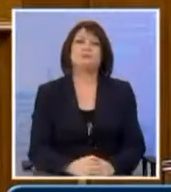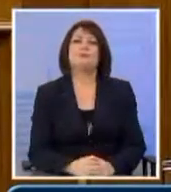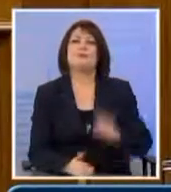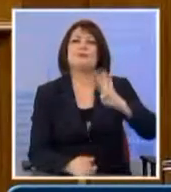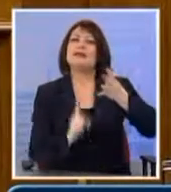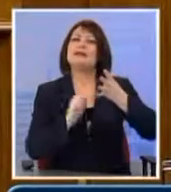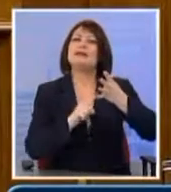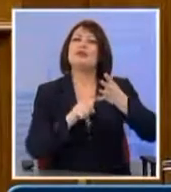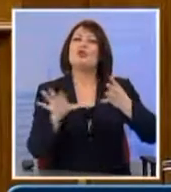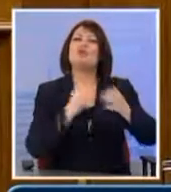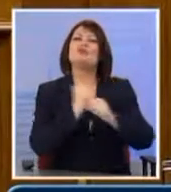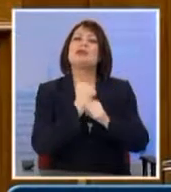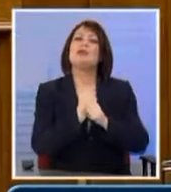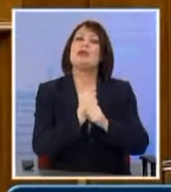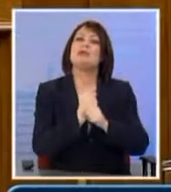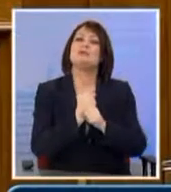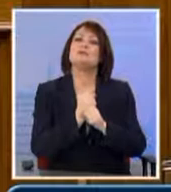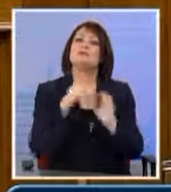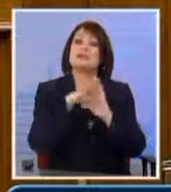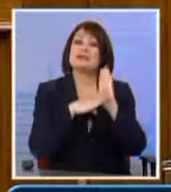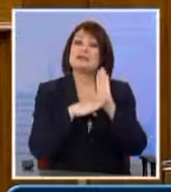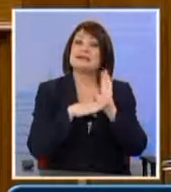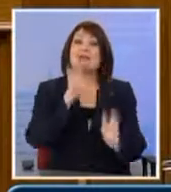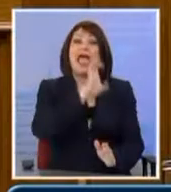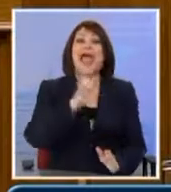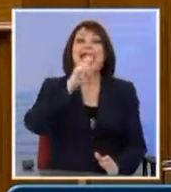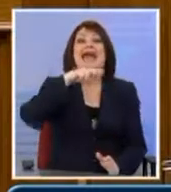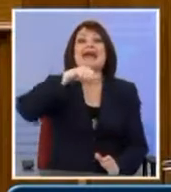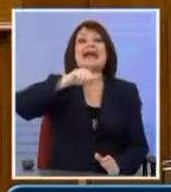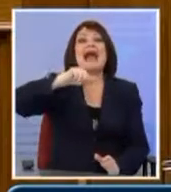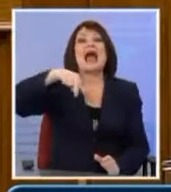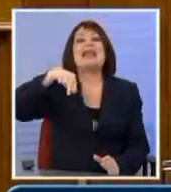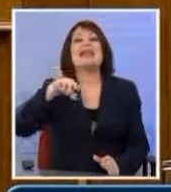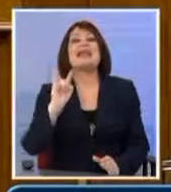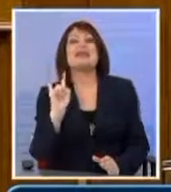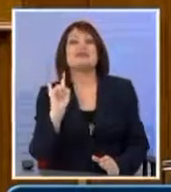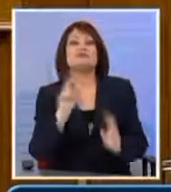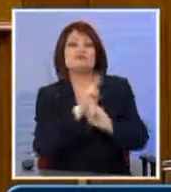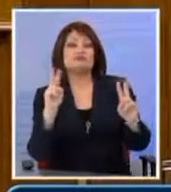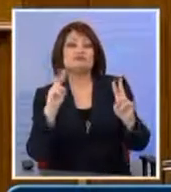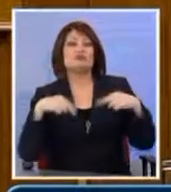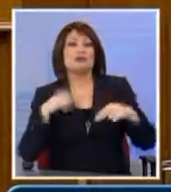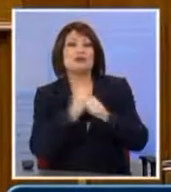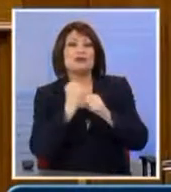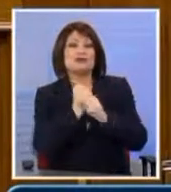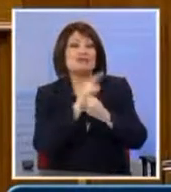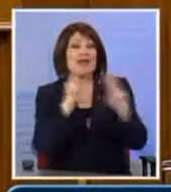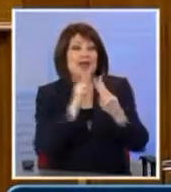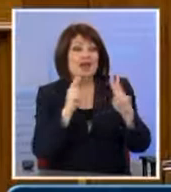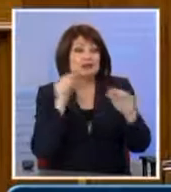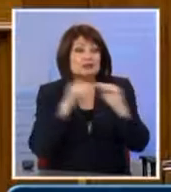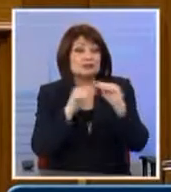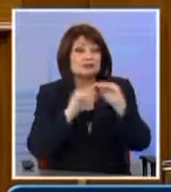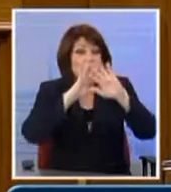Τέταρτο, στην απασχόληση, όπου το σύστημα Εργάνη του Υπουργείου Εργασίας καταγράφει θετικές καθαρές ροές απασχόλησης στον ιδιωτικό τομέα από τον